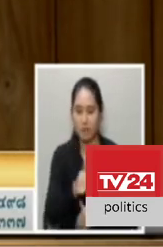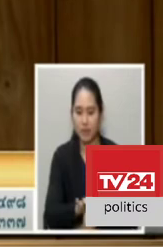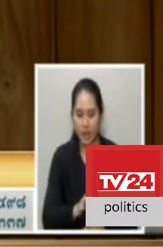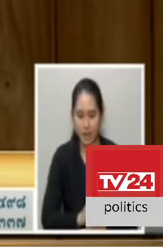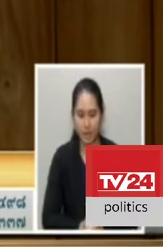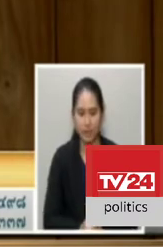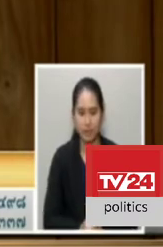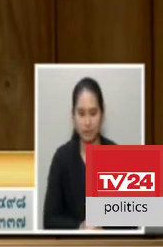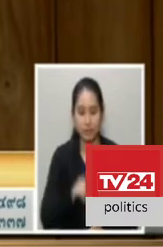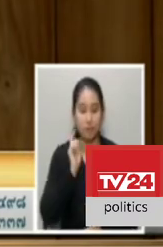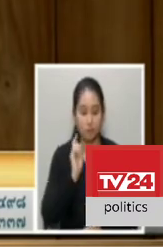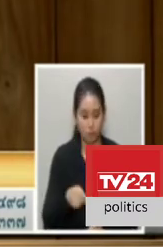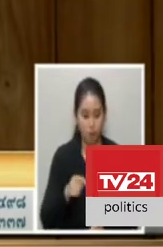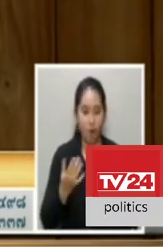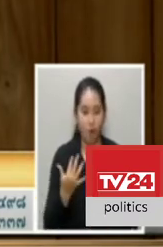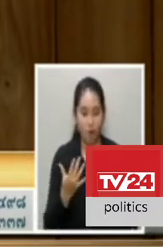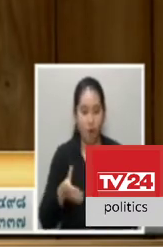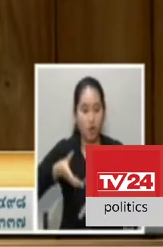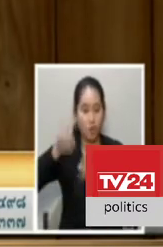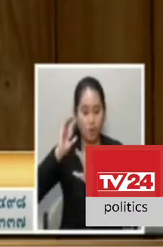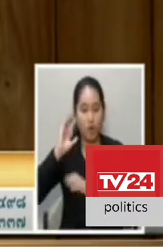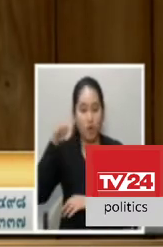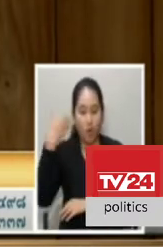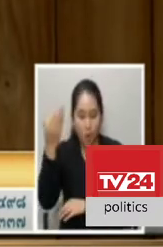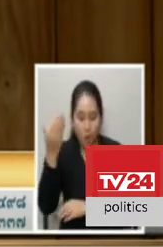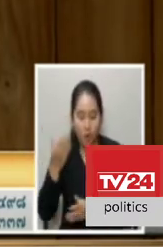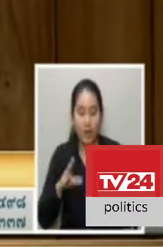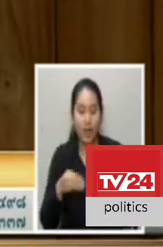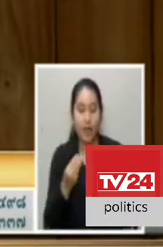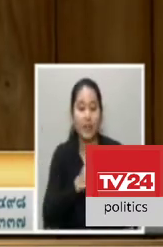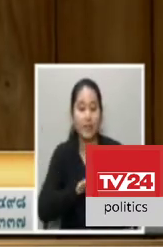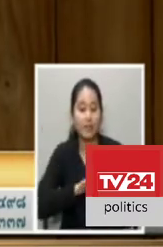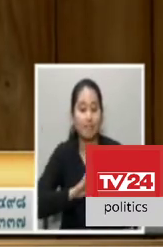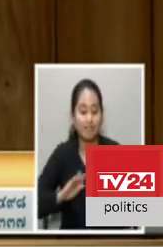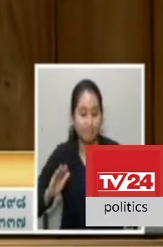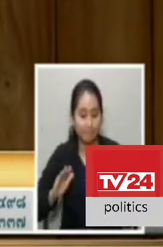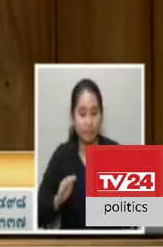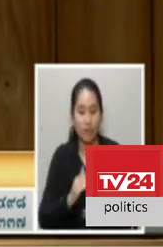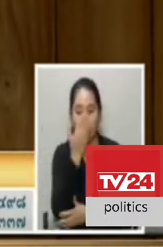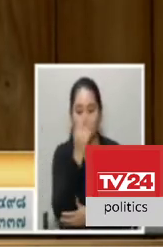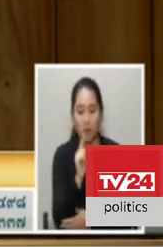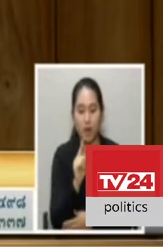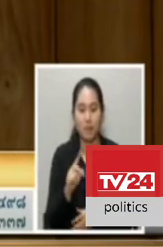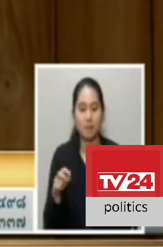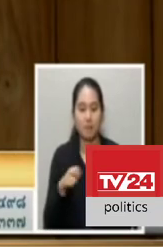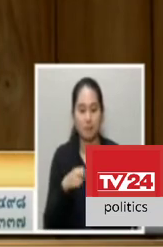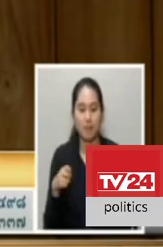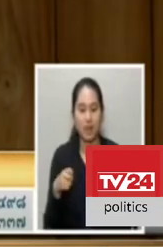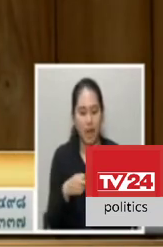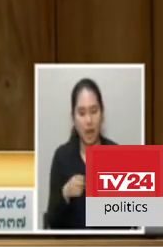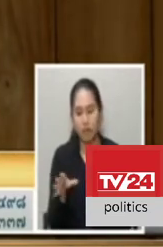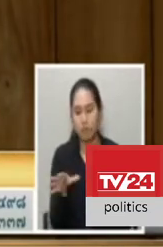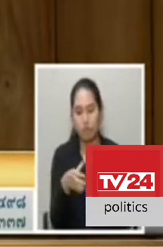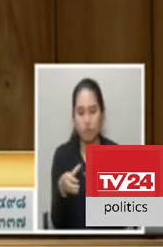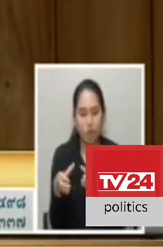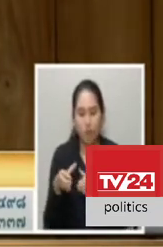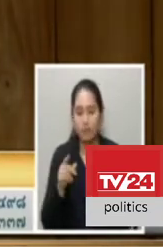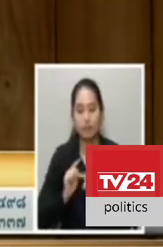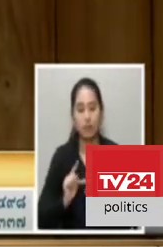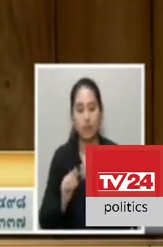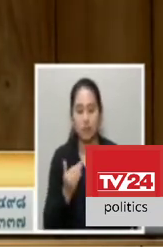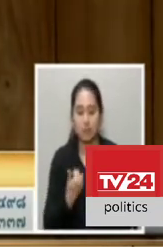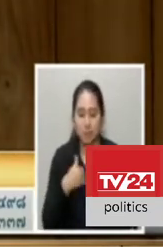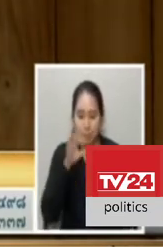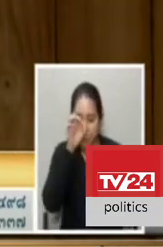าเรื่องนี้กลับไปเคลียร์กันให้เรียบร้อยเพราะว่าบรรดาคนในวงการต่างๆเนี่ยที่กำลังจับตาติดต